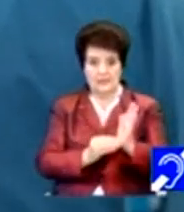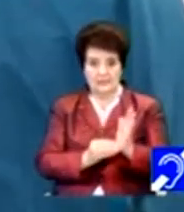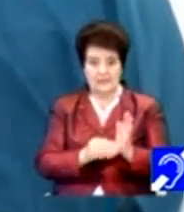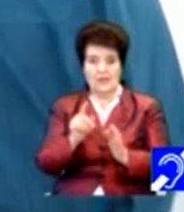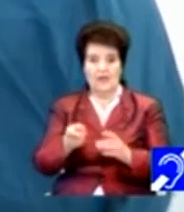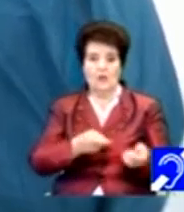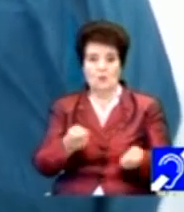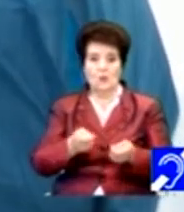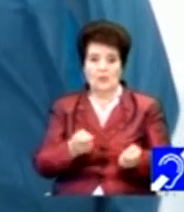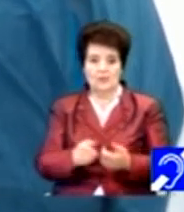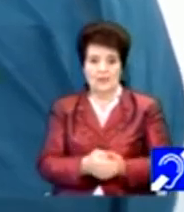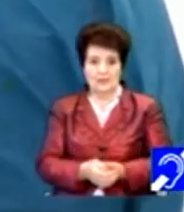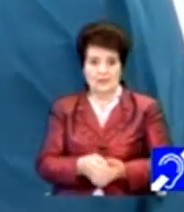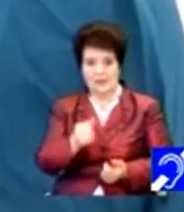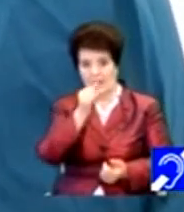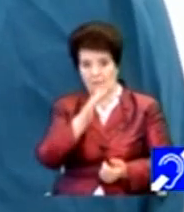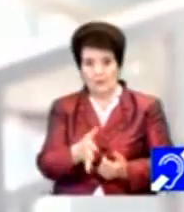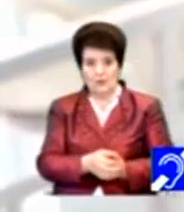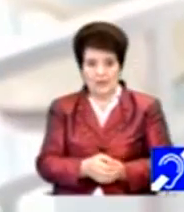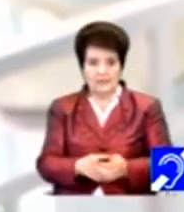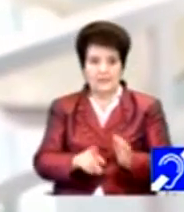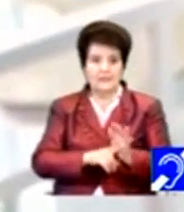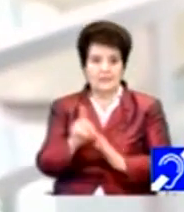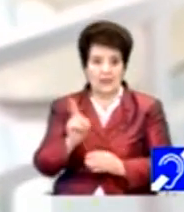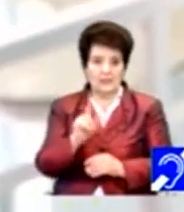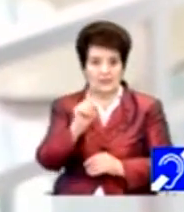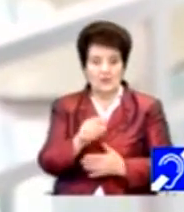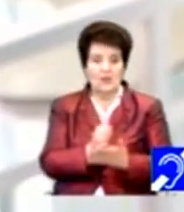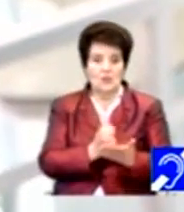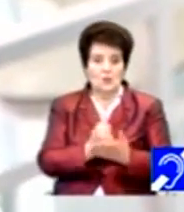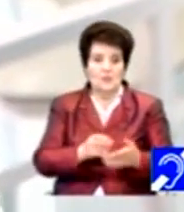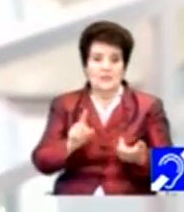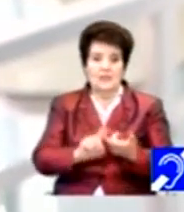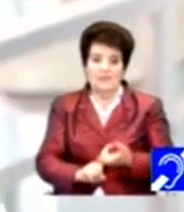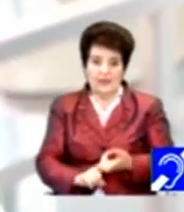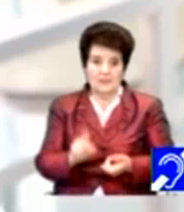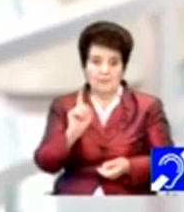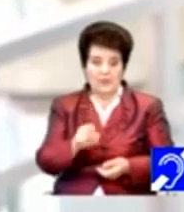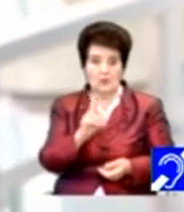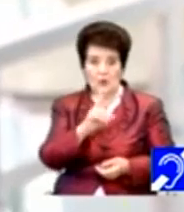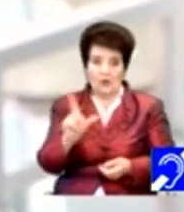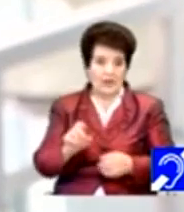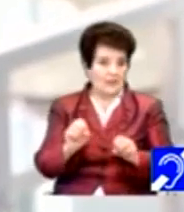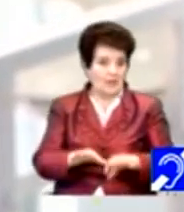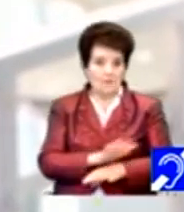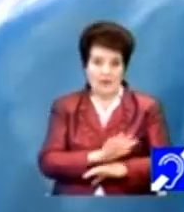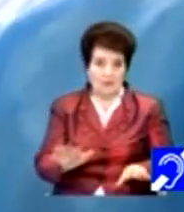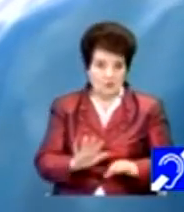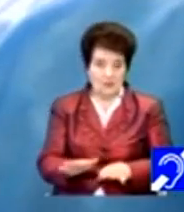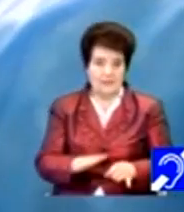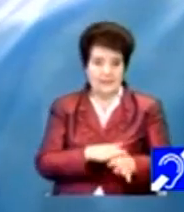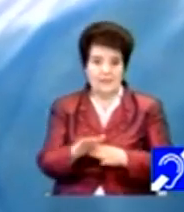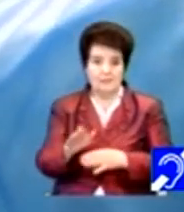ale autorităților. Nu am putut depista din start acele surse de infecție, pentru că nu am reușit să